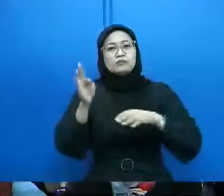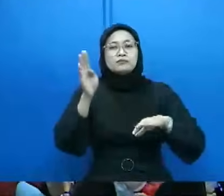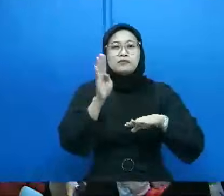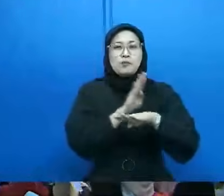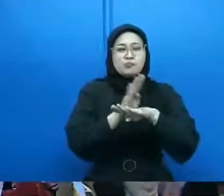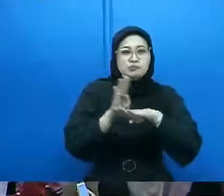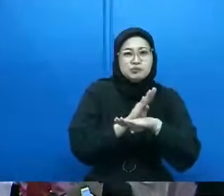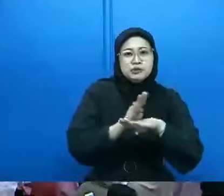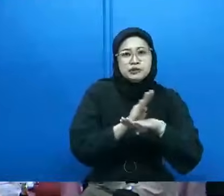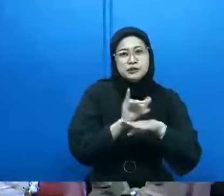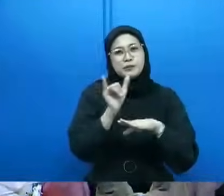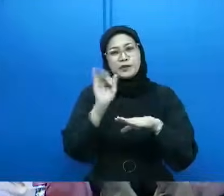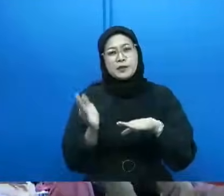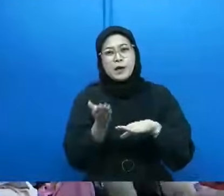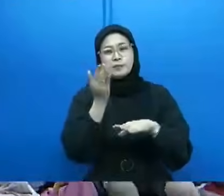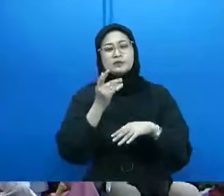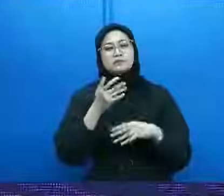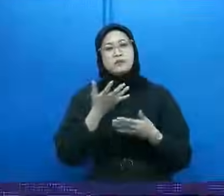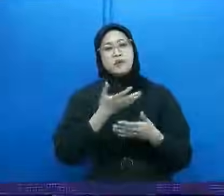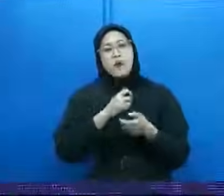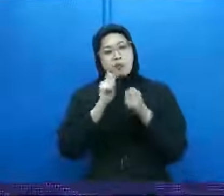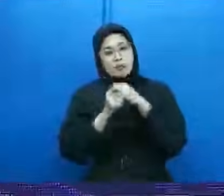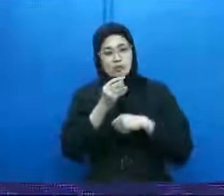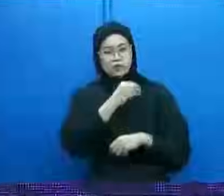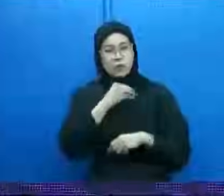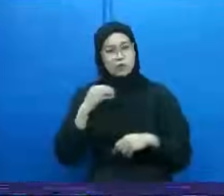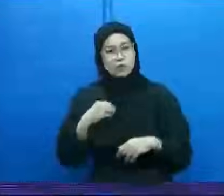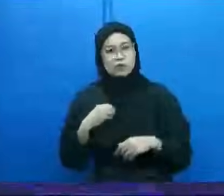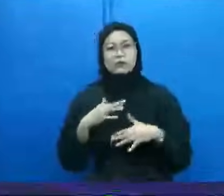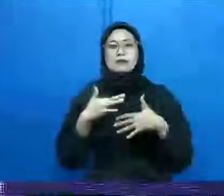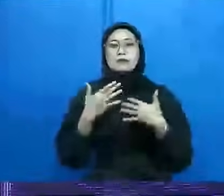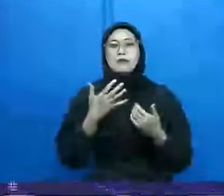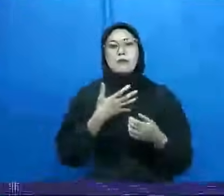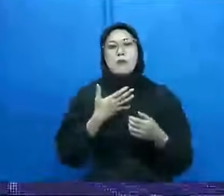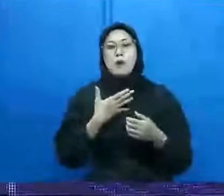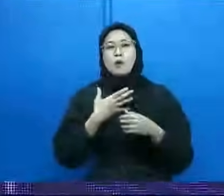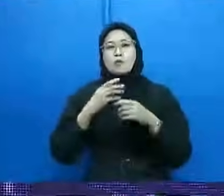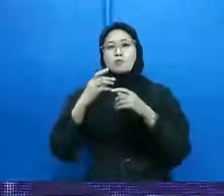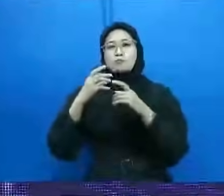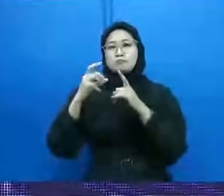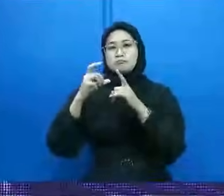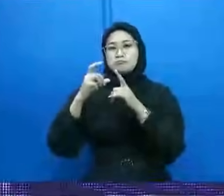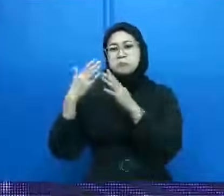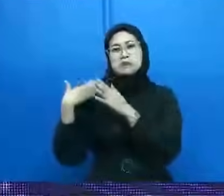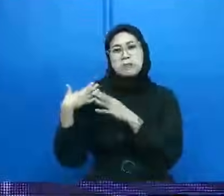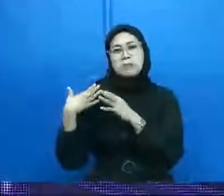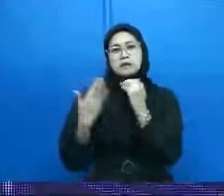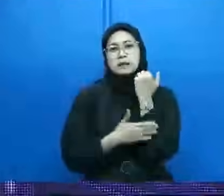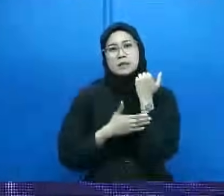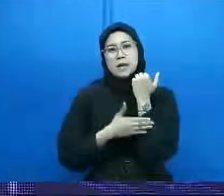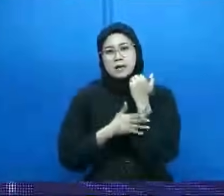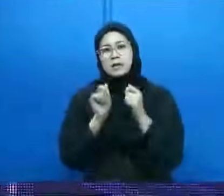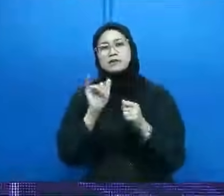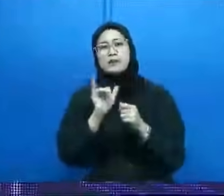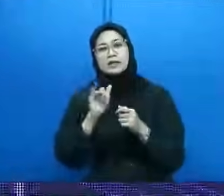pengen jadi dokter yang Qur'ani, saya pengen jadi birokrat yang dapat petunjuk Nabi, saya pengen jadi A, B, C,